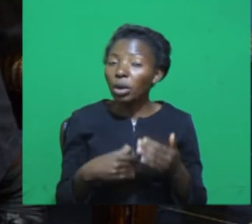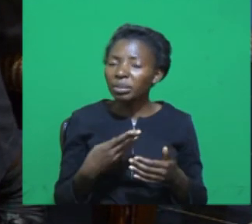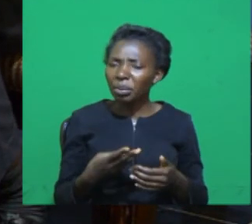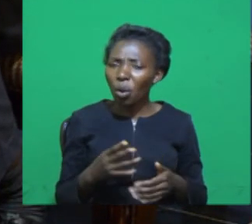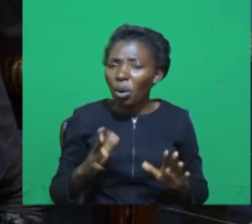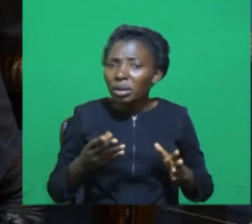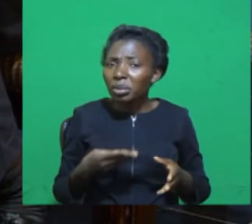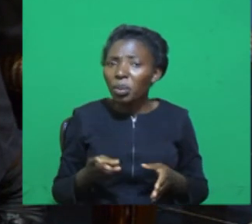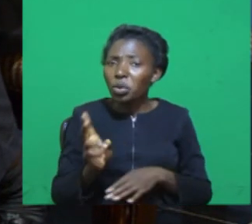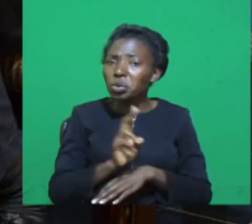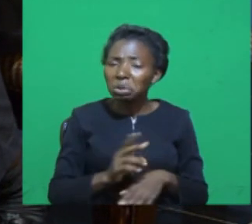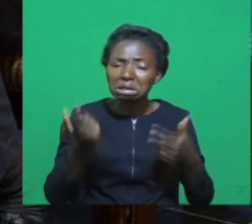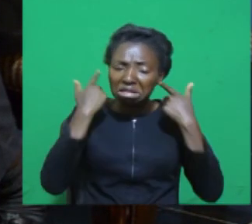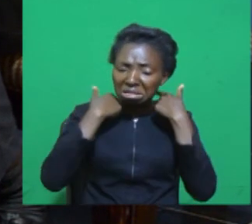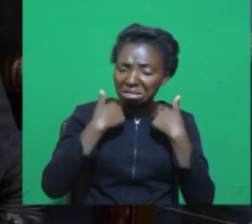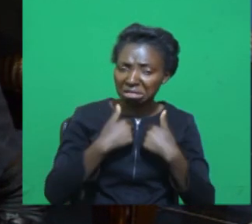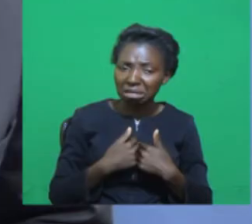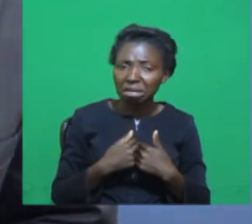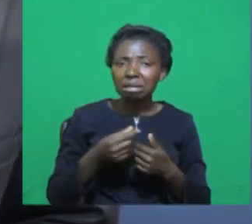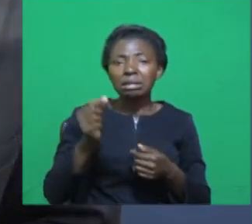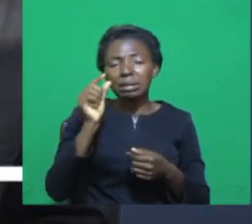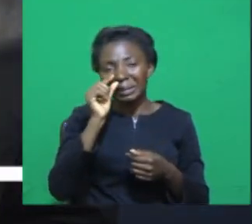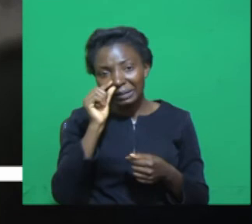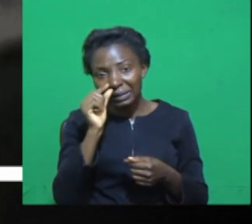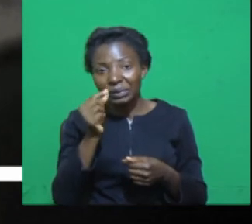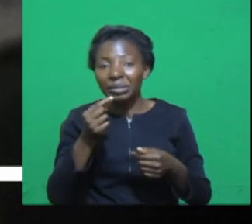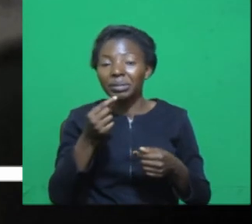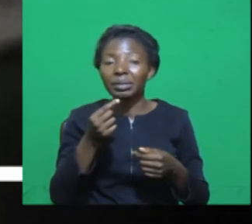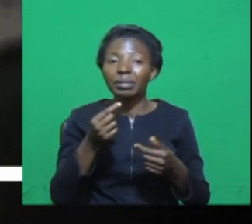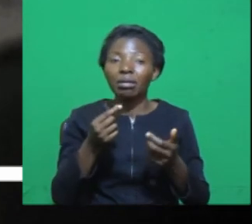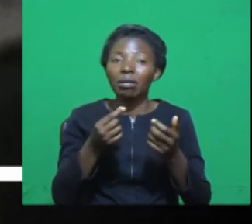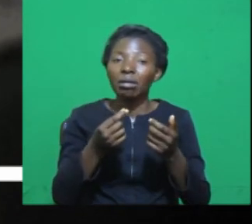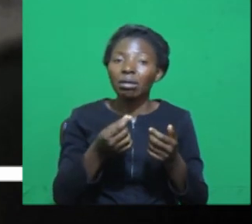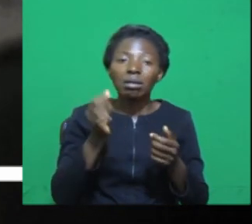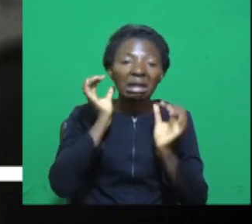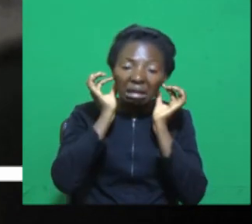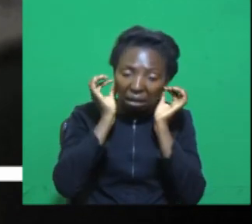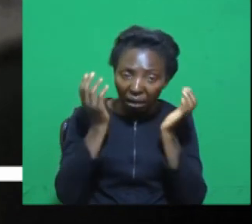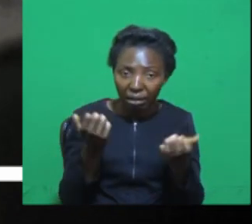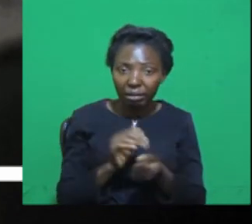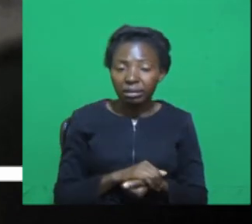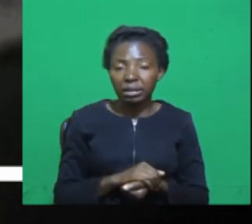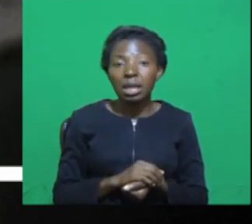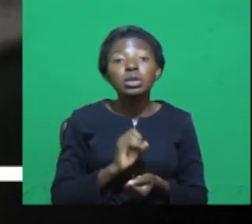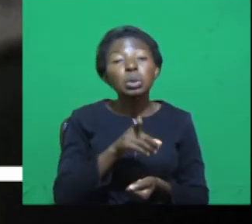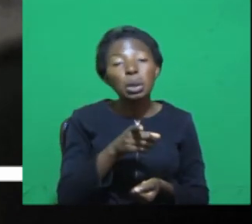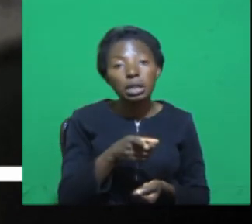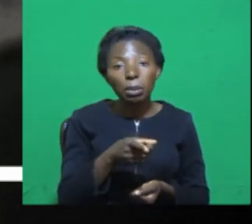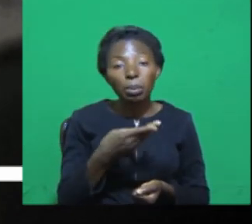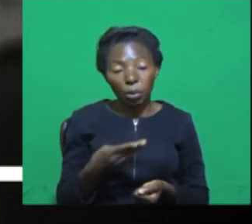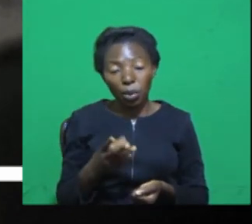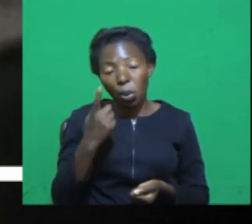mumitsipa, zvimwe mumaoko vachisungirira zvinhu pamunhu. Exodus 33 verse 4 to 6. Zvino vanhu